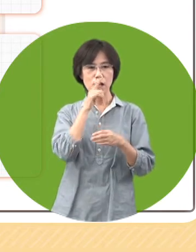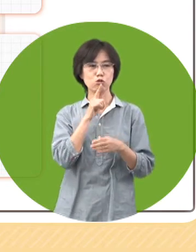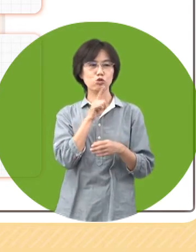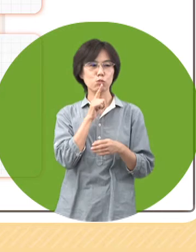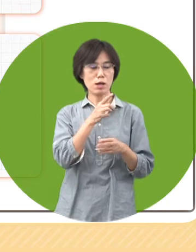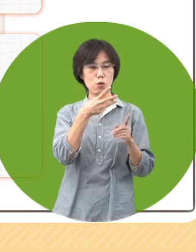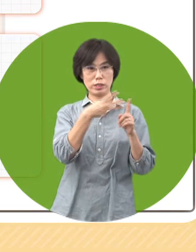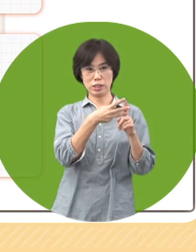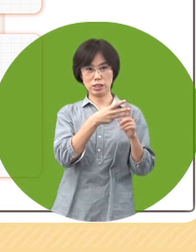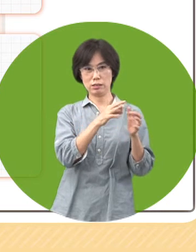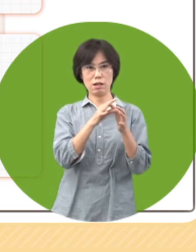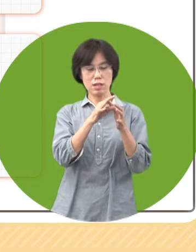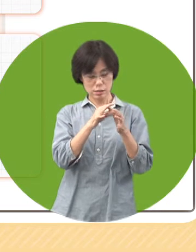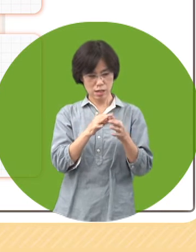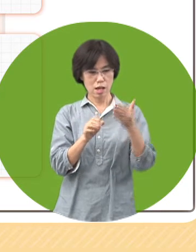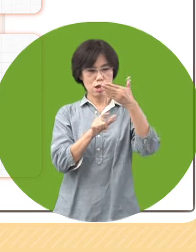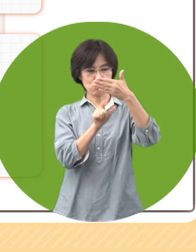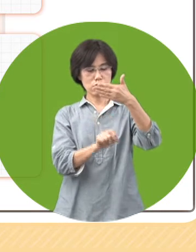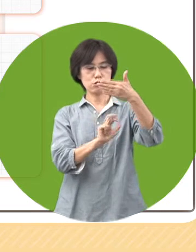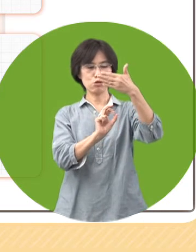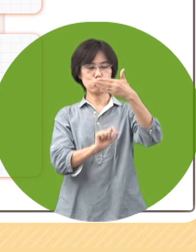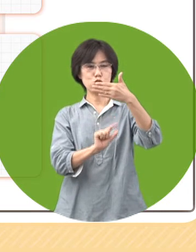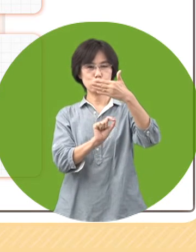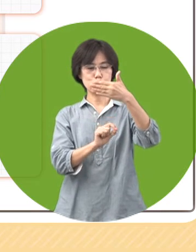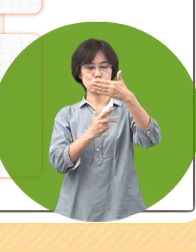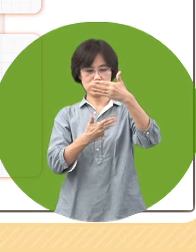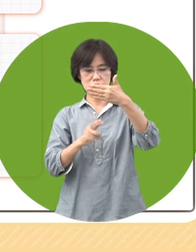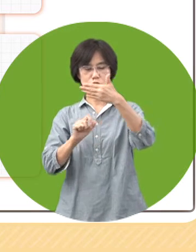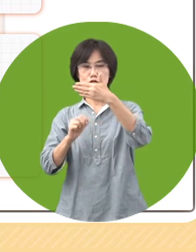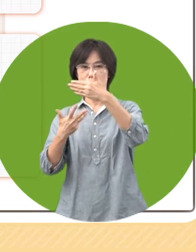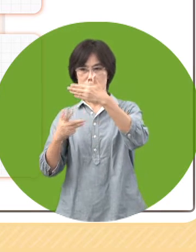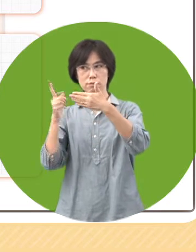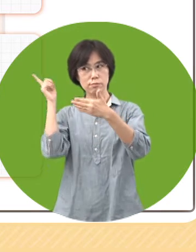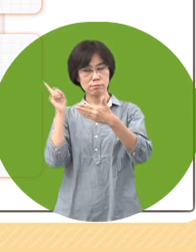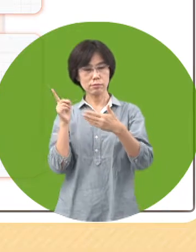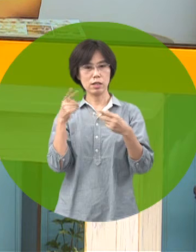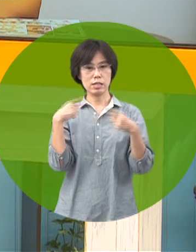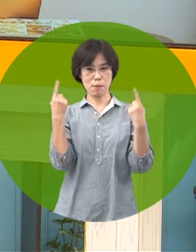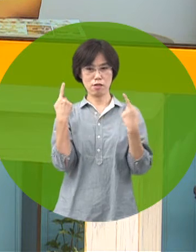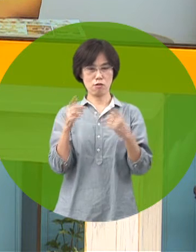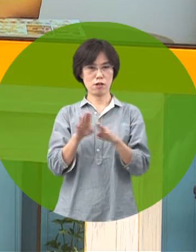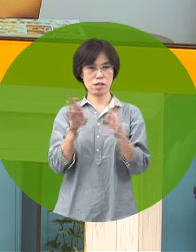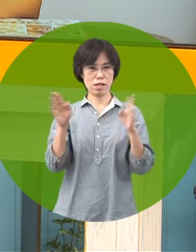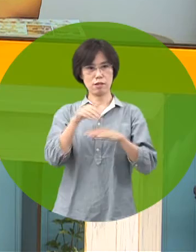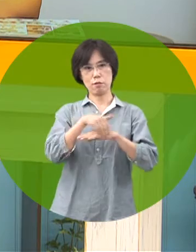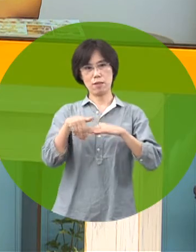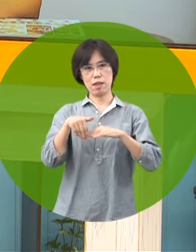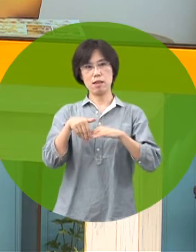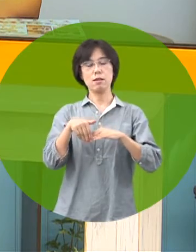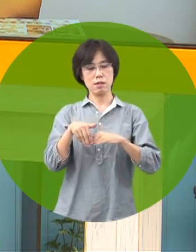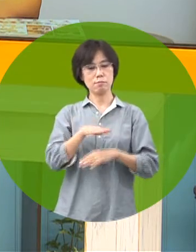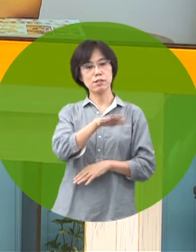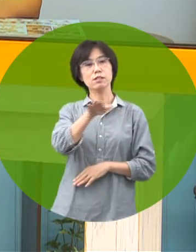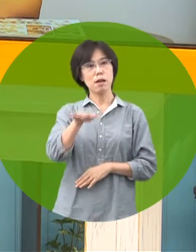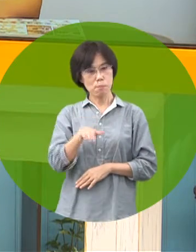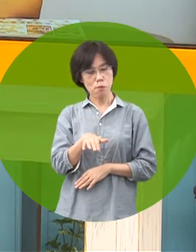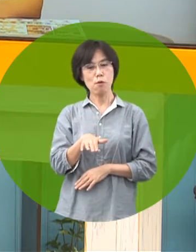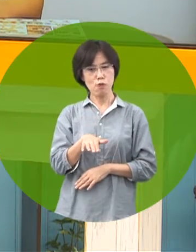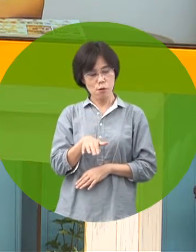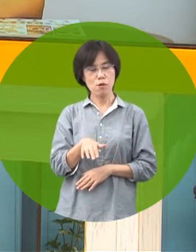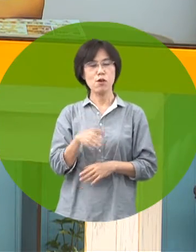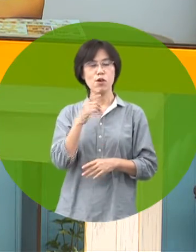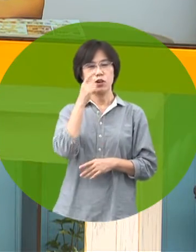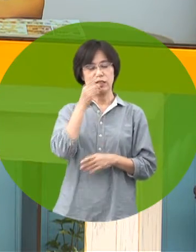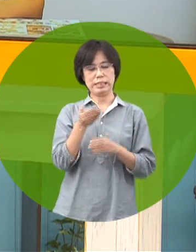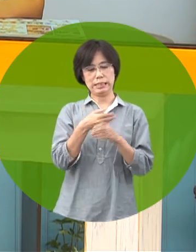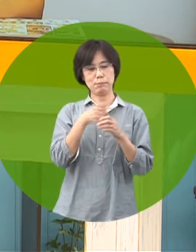して17日と18日にはご覧のようなイベントが開催されます。皆さんもぜひこの機会にシマクトゥバに触